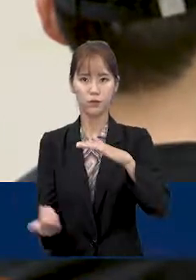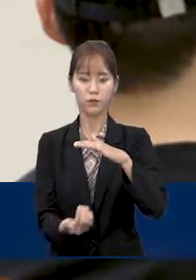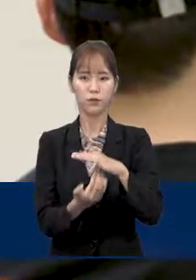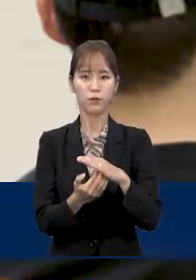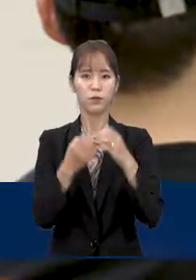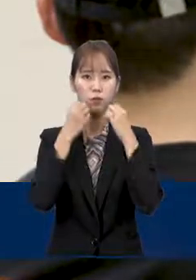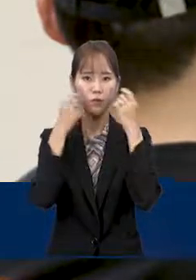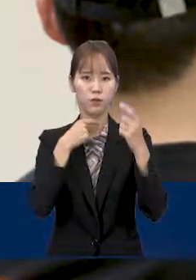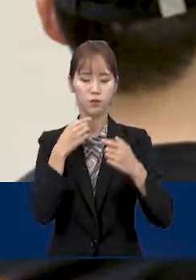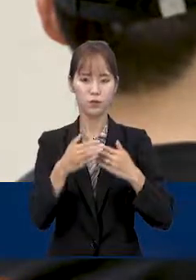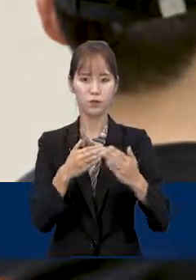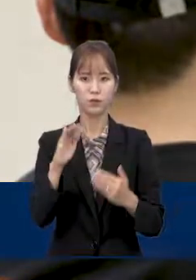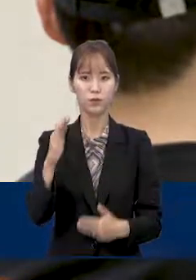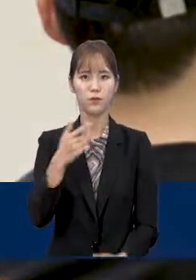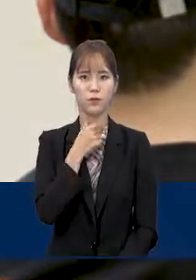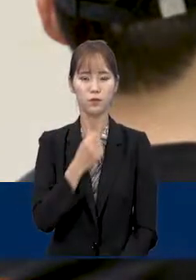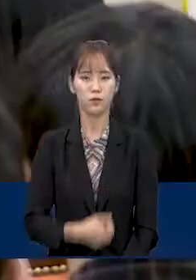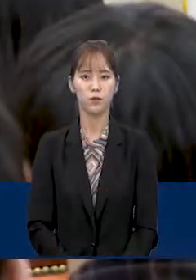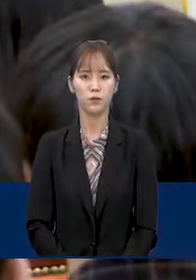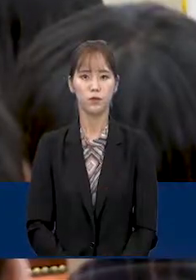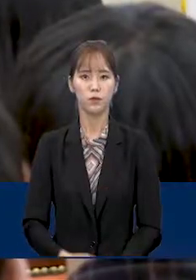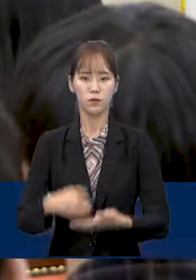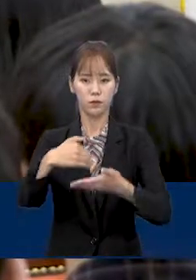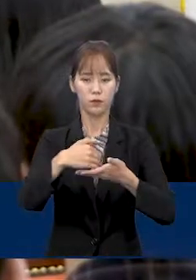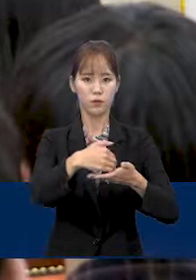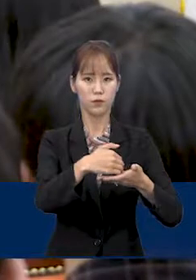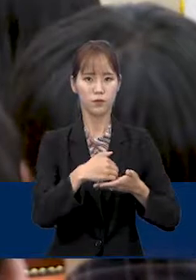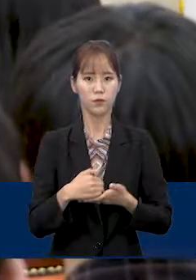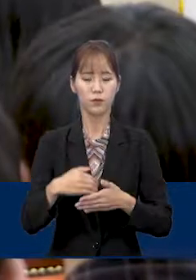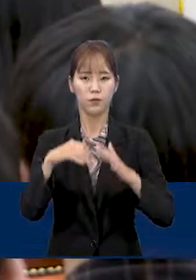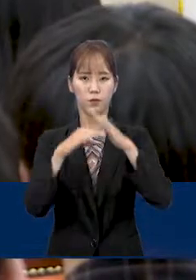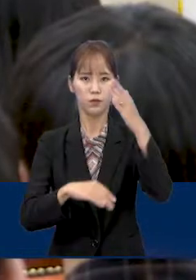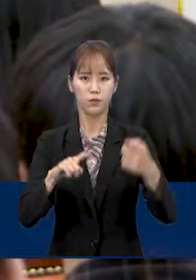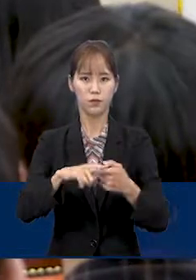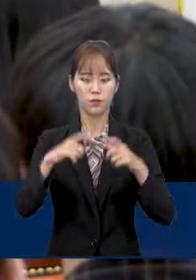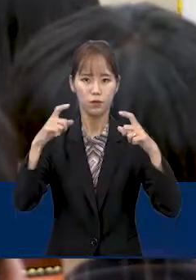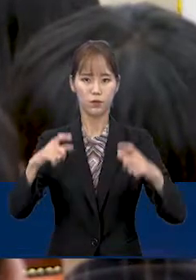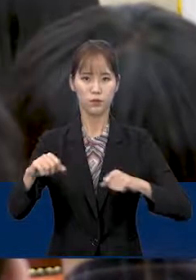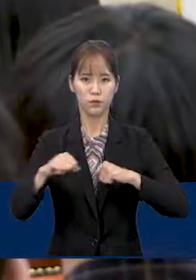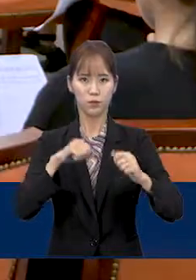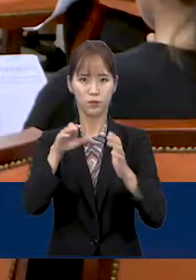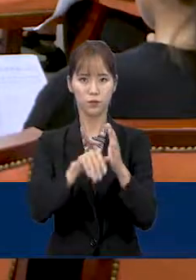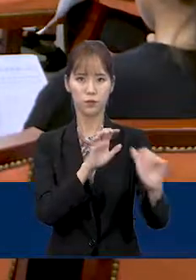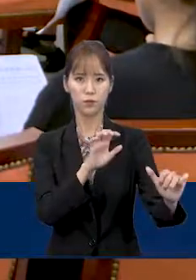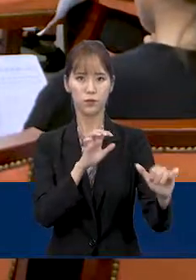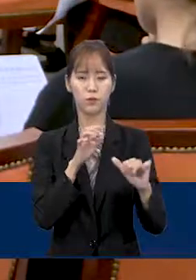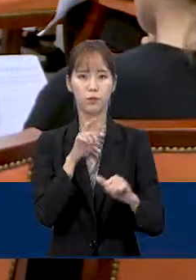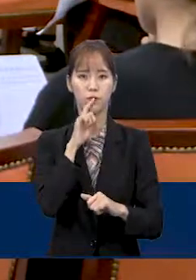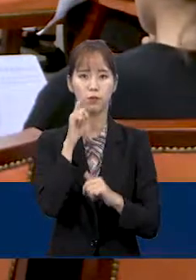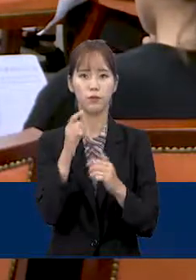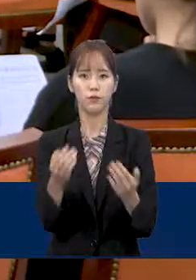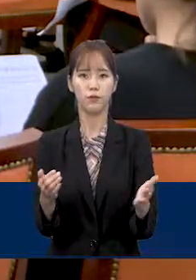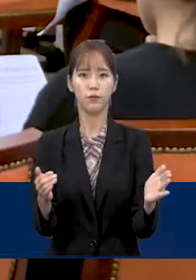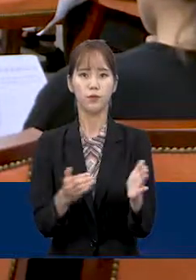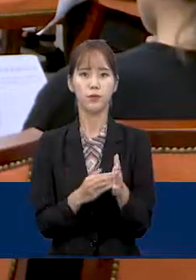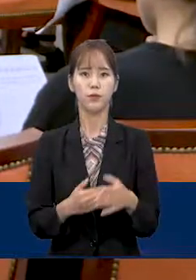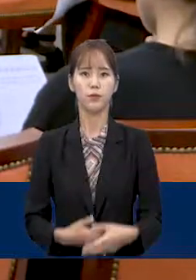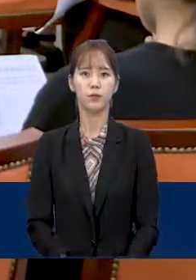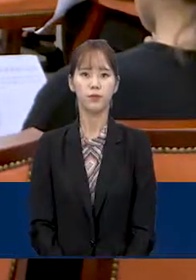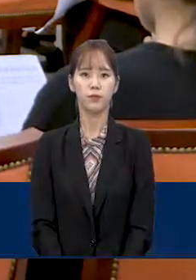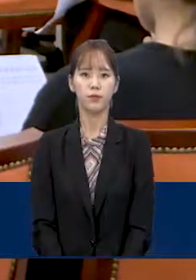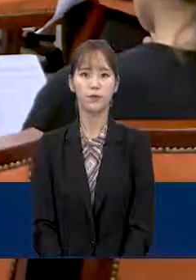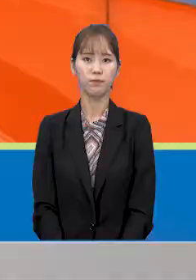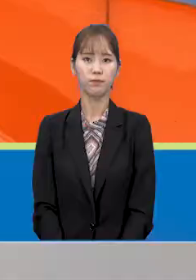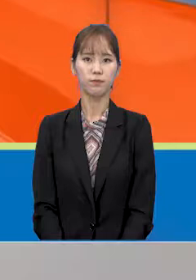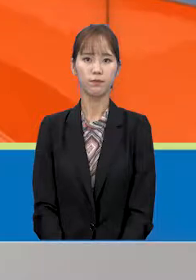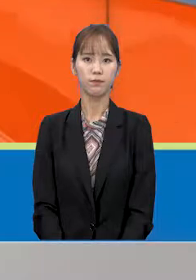이루기 위한 새로운 경험이 되었길 바라며 제시된 개선점과 건의사항은 구정운영에 반영하겠다는 뜻을 밝혔습니다.